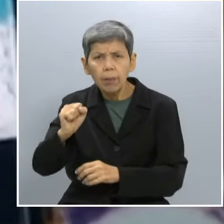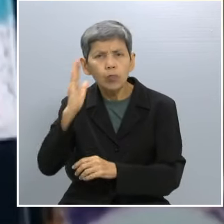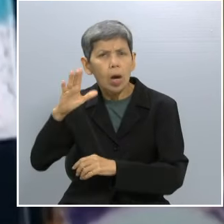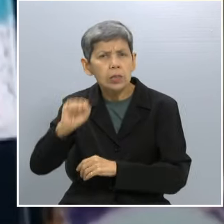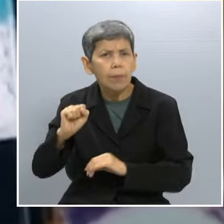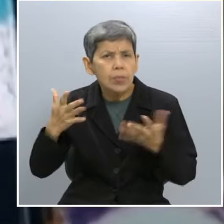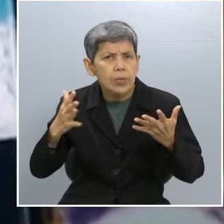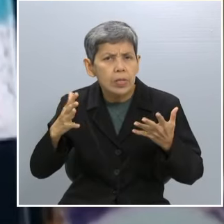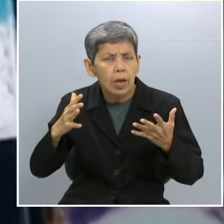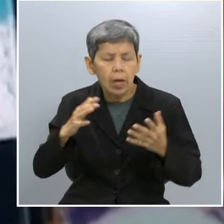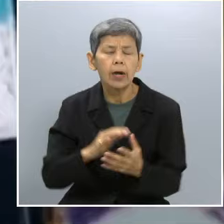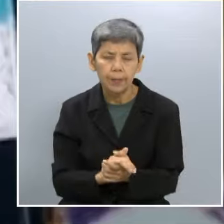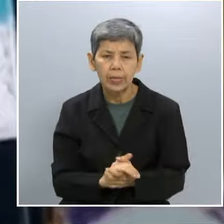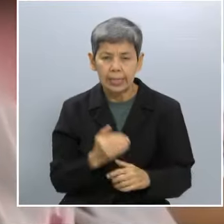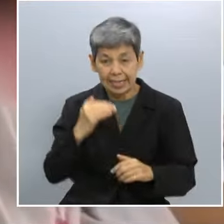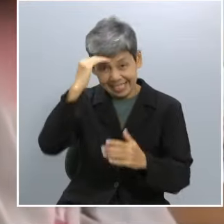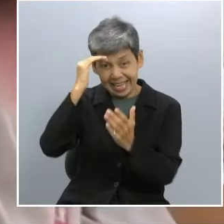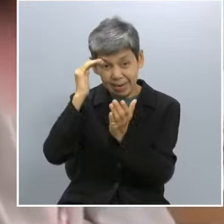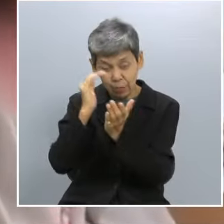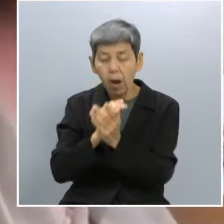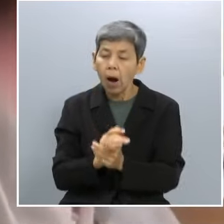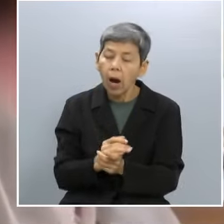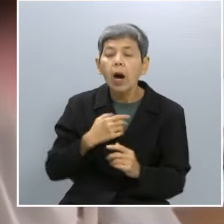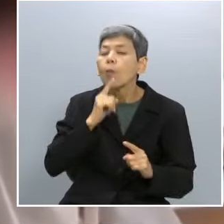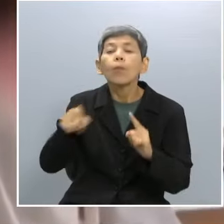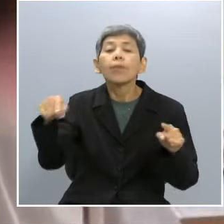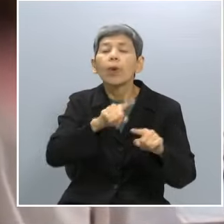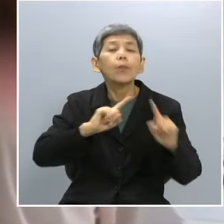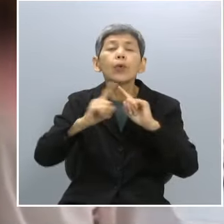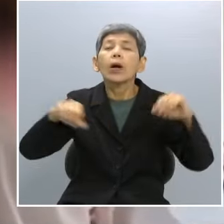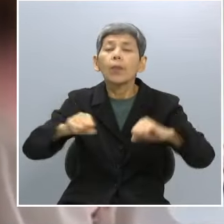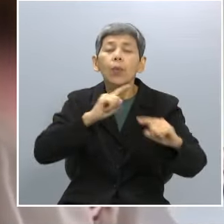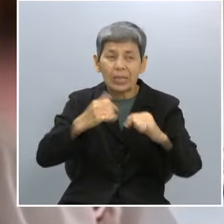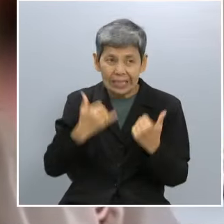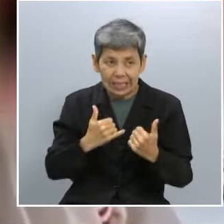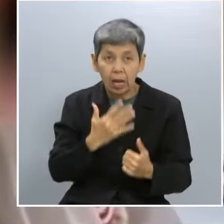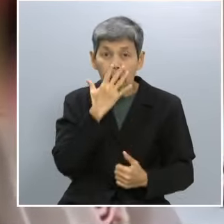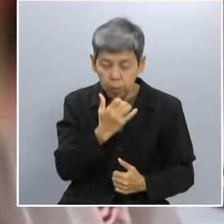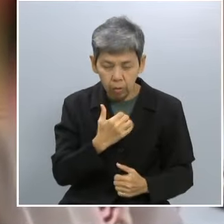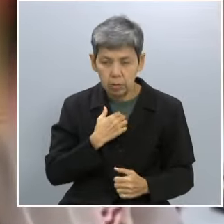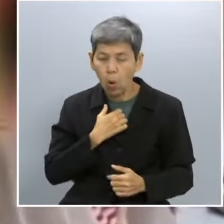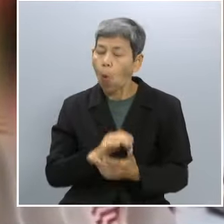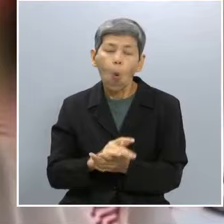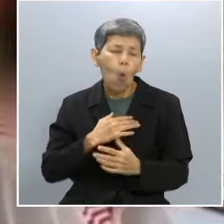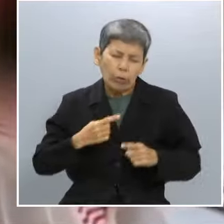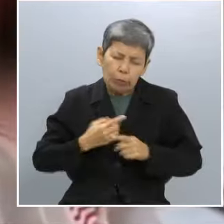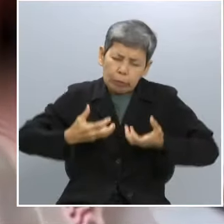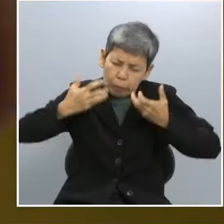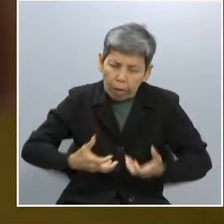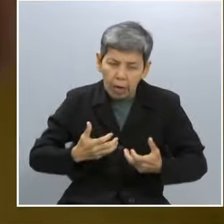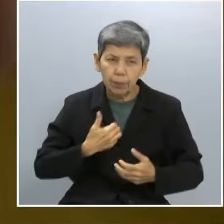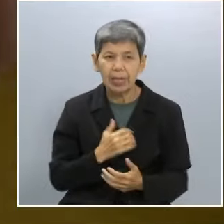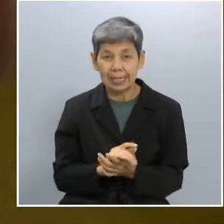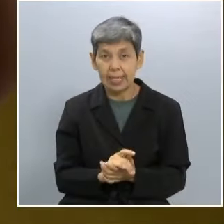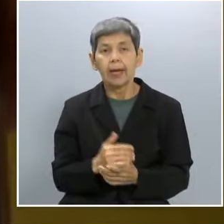สามีให้ถึงที่สุดทางพนักงานสอบสวนก็เลยให้ไปตกลงกันเองแต่มาทั้งนี้ผู้เสียหายถูกทำร้ายจนเจ็บหนักครั้งล่า